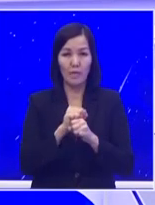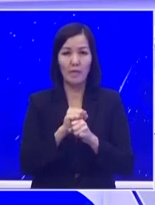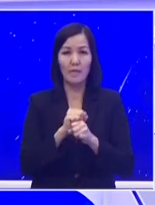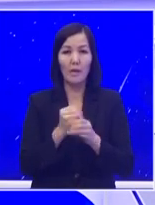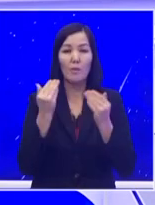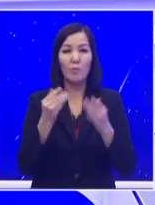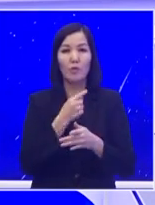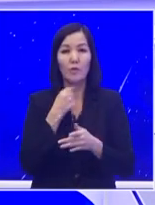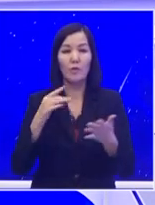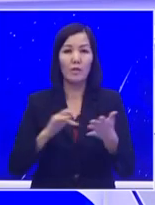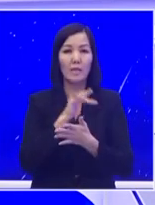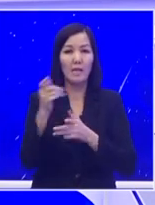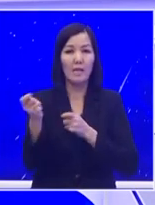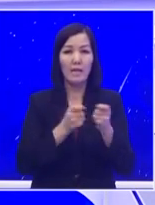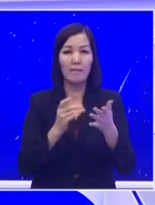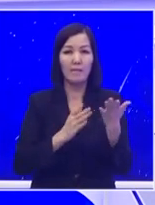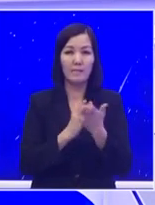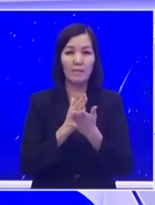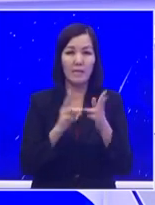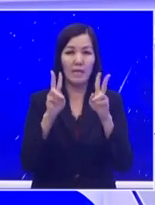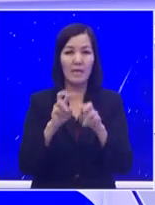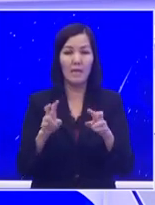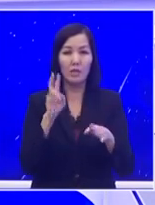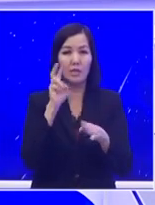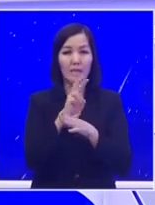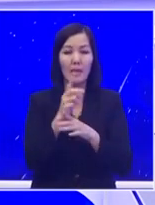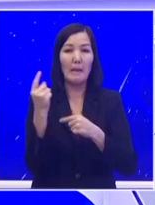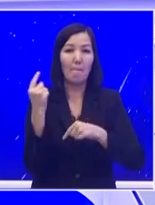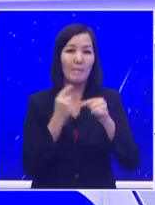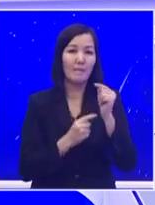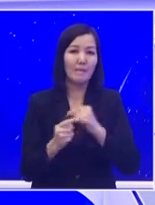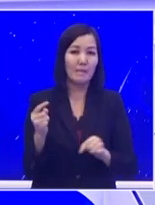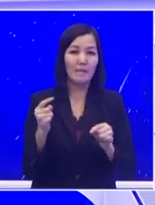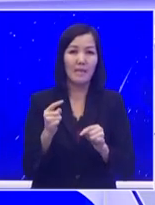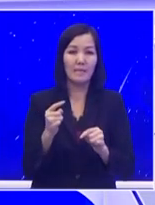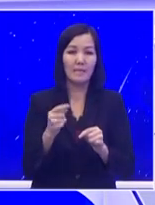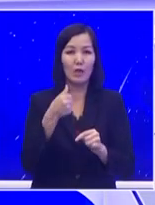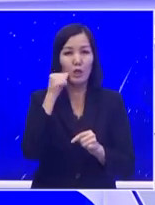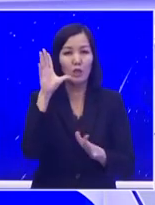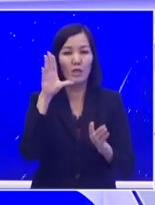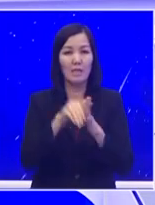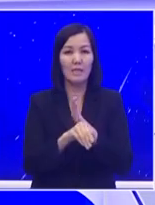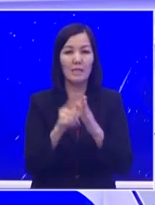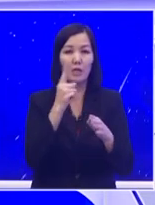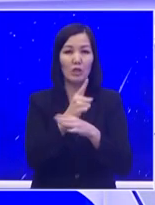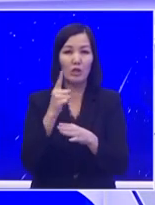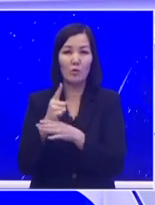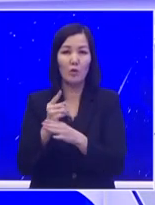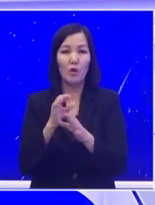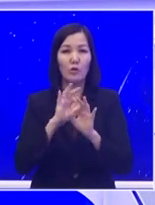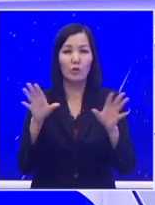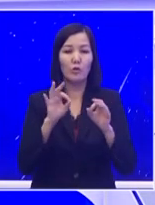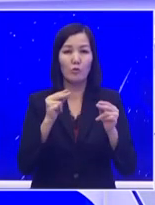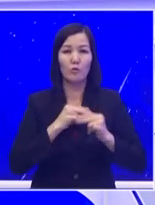Осыған байланысты бүгін Талдықорған қалалық әкімшілік қызметкерлері рейд жасады. Бизнес саласы өкілдеріне кеше енгізілген шектеулер туралы